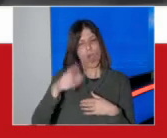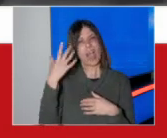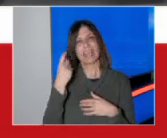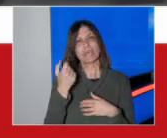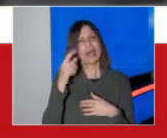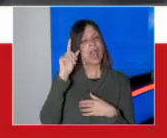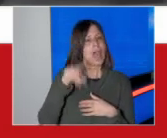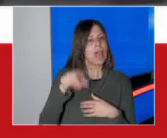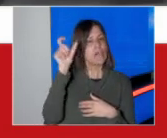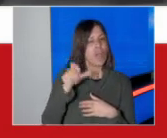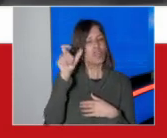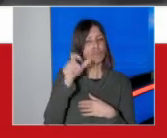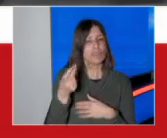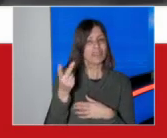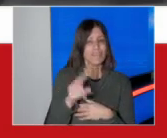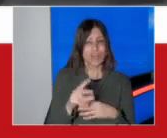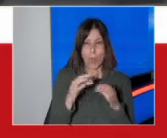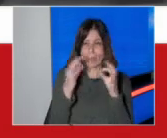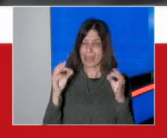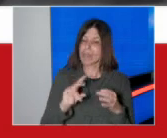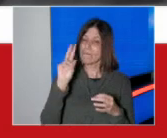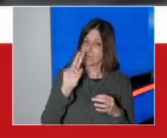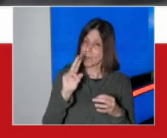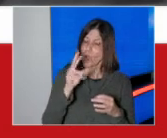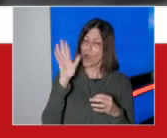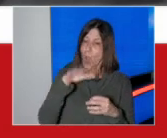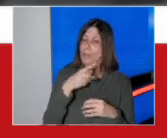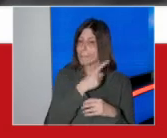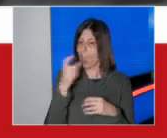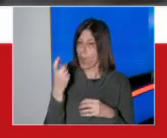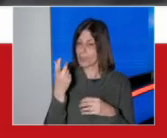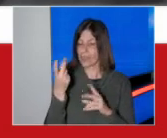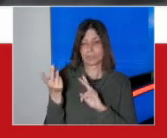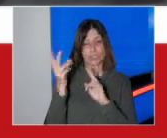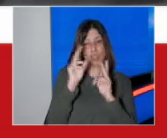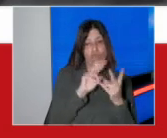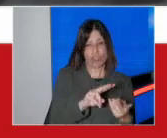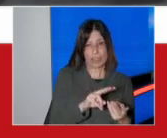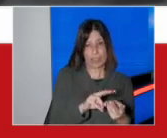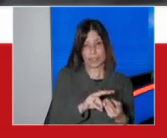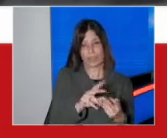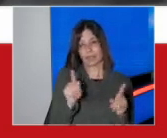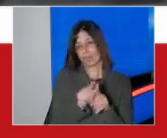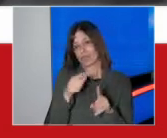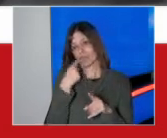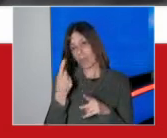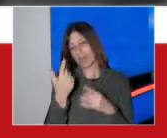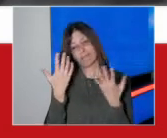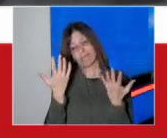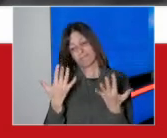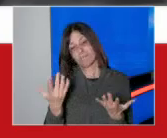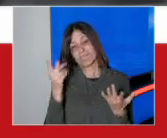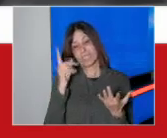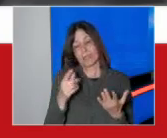כמעט 1,000 אנשים שנפטרו, מתחילת חודש פברואר גם עוד כמה מאות, מצד שני, כפי שאתה אומר, מתישהו אנחנו